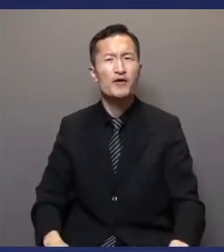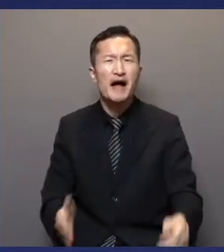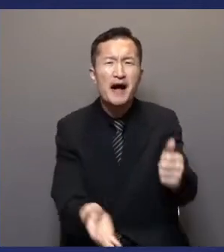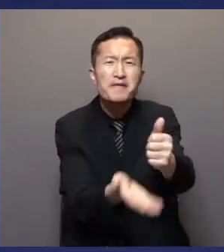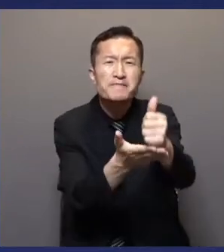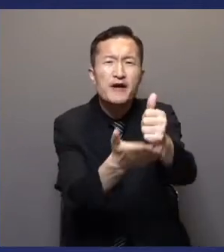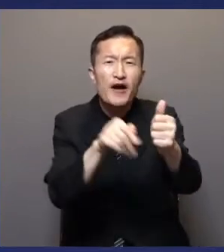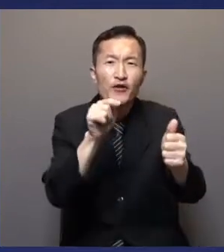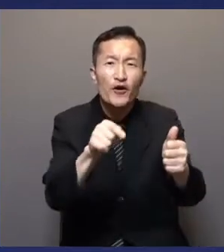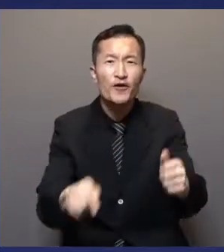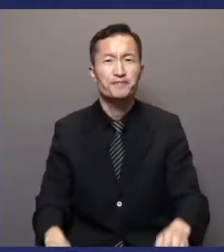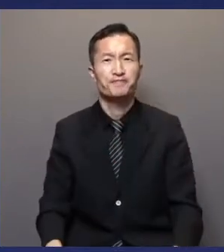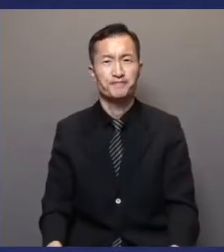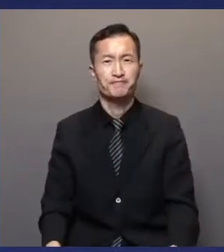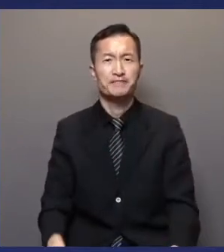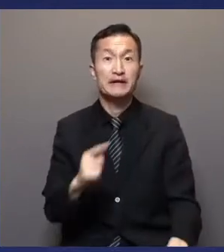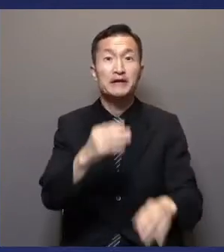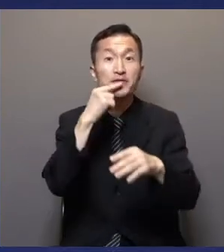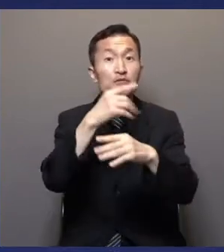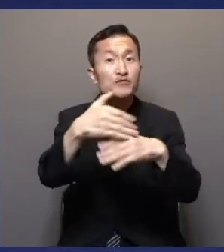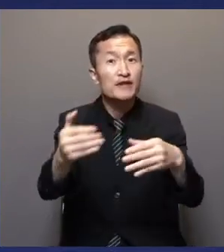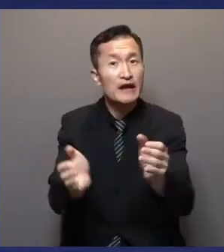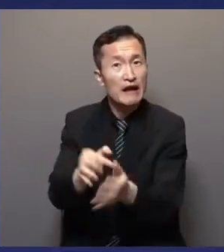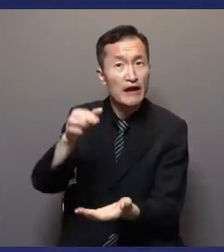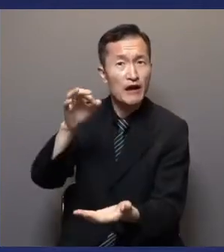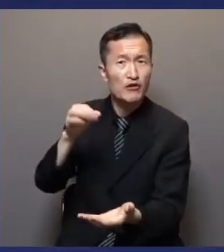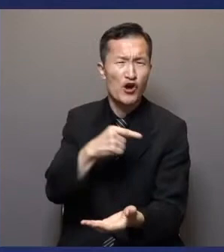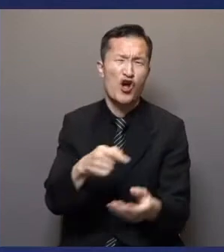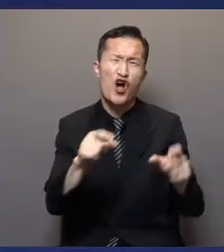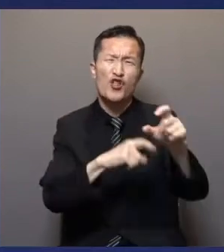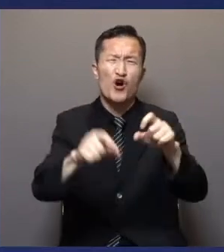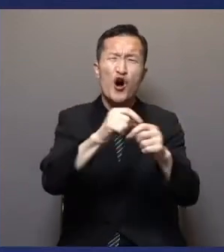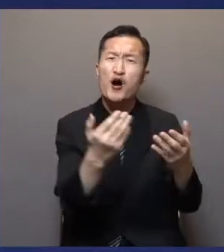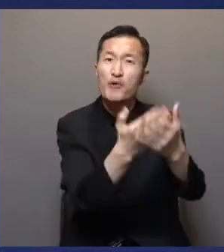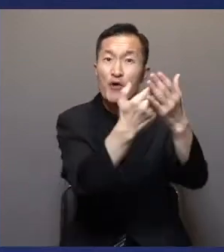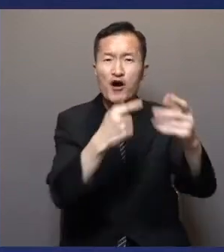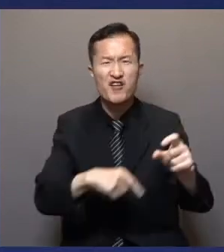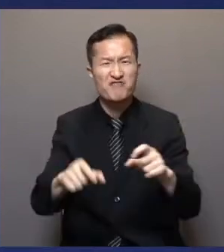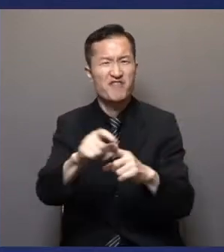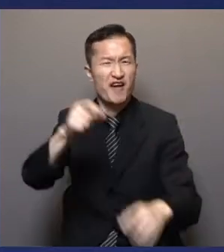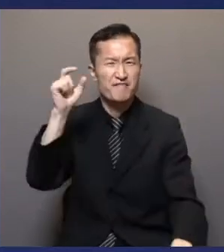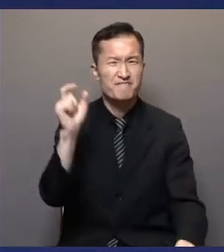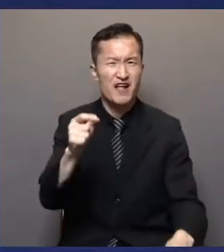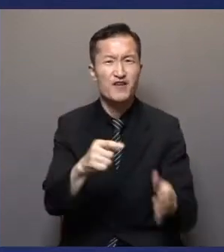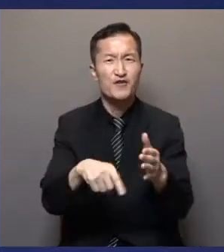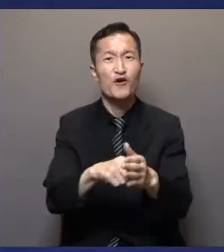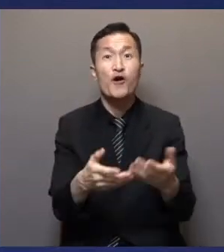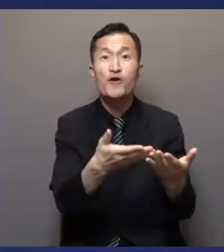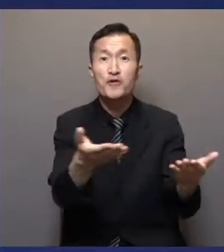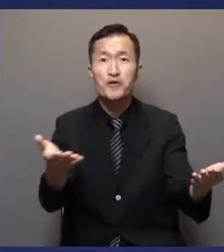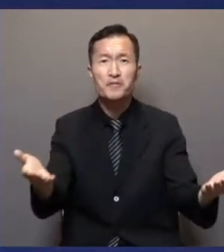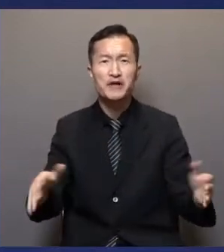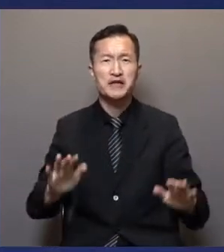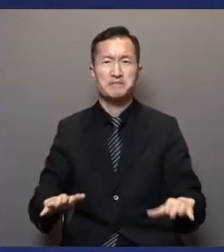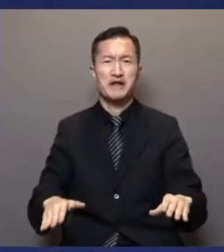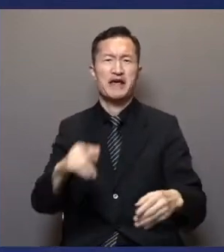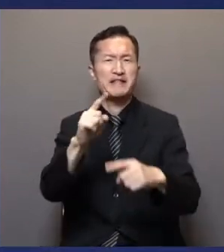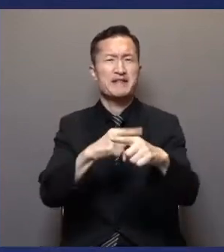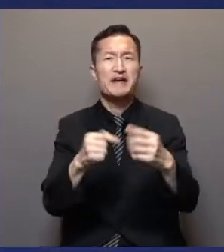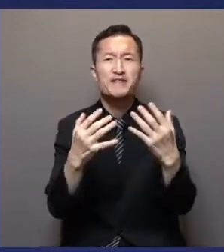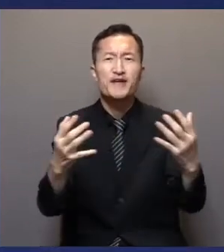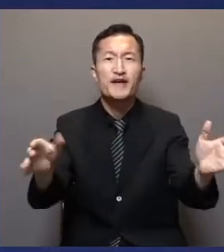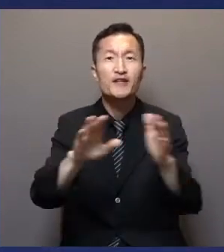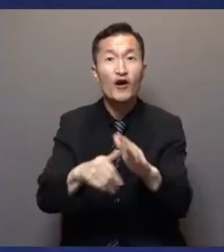지지했던 그 민주당의 가치가 더 풍성해지고 더 단단해지기 위해서 여러분 이번 전당대회에서